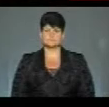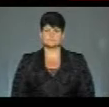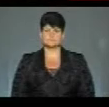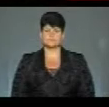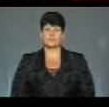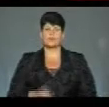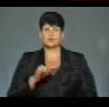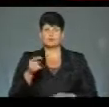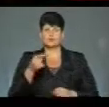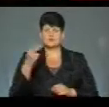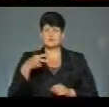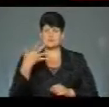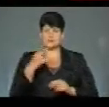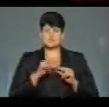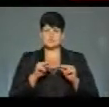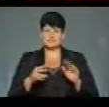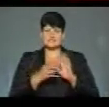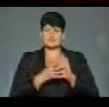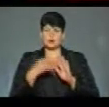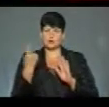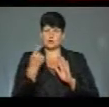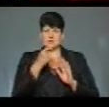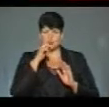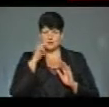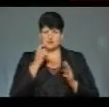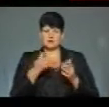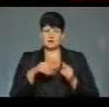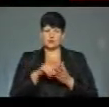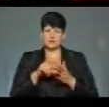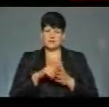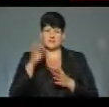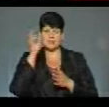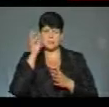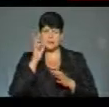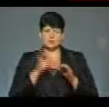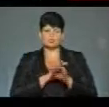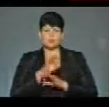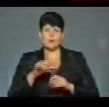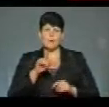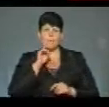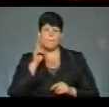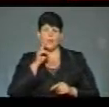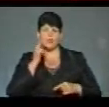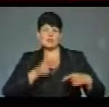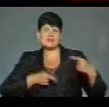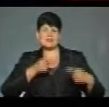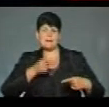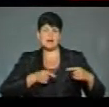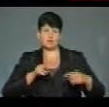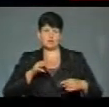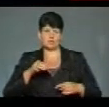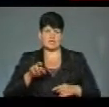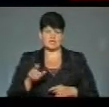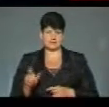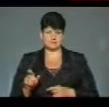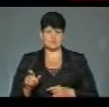У Тернополі 25 вчителів з 9 областей України взяли участь у німецькому проєкті «Молодь дебатує».